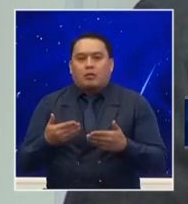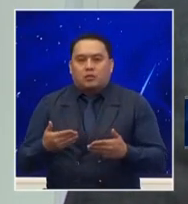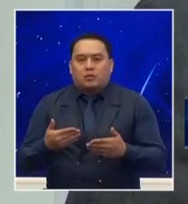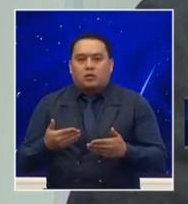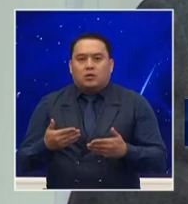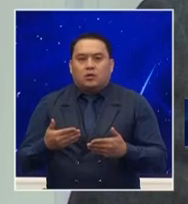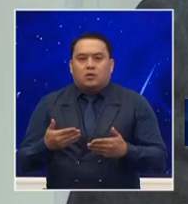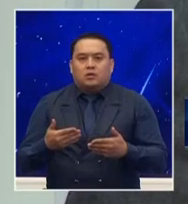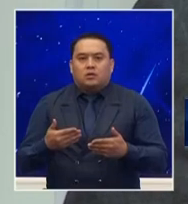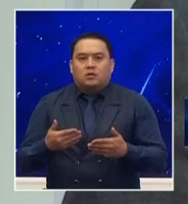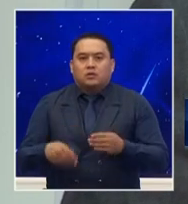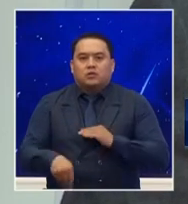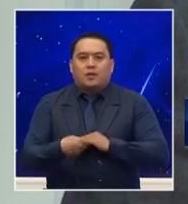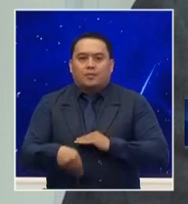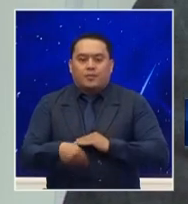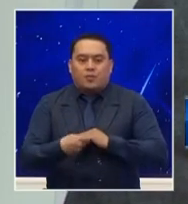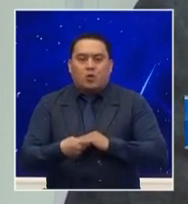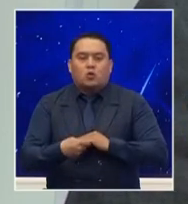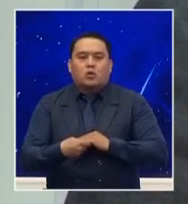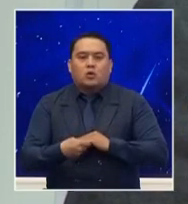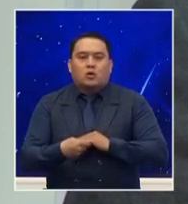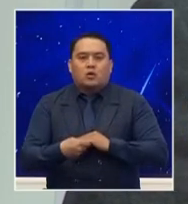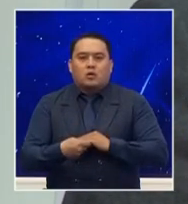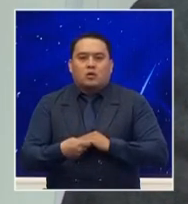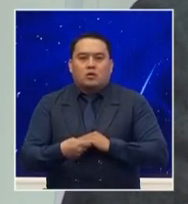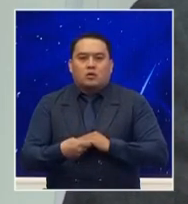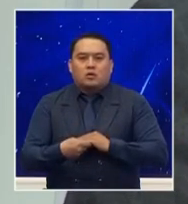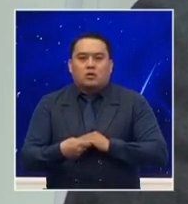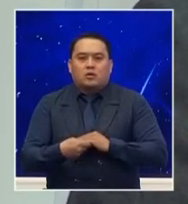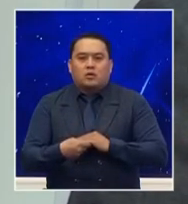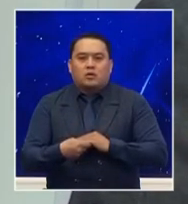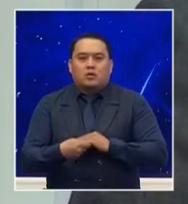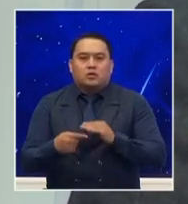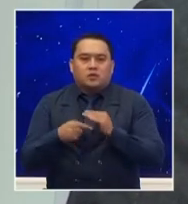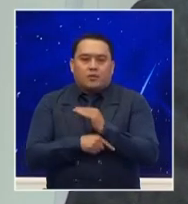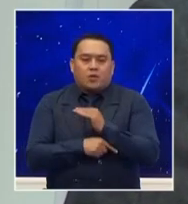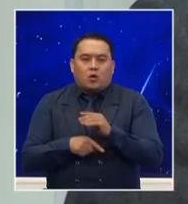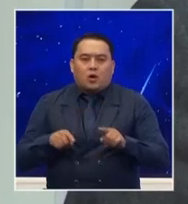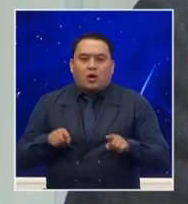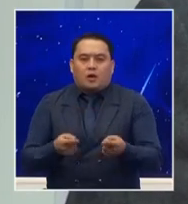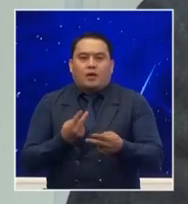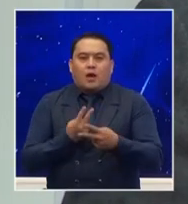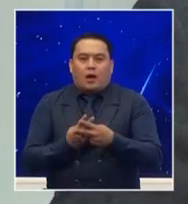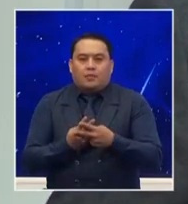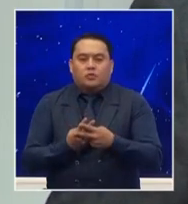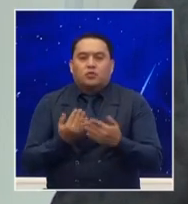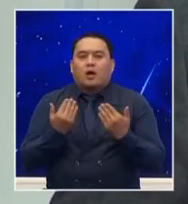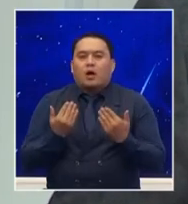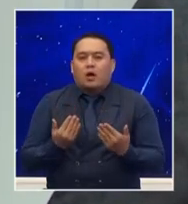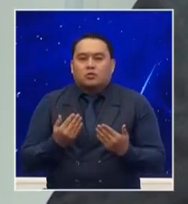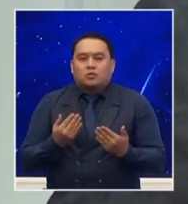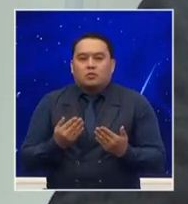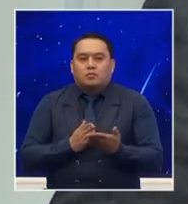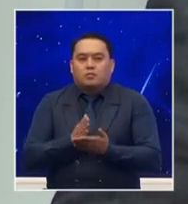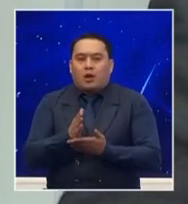көбінесе жемқорлықты адамдарды жымқырып ұстау, қамау болса, қазіргі кезде осыны көп